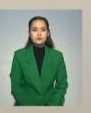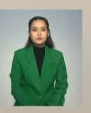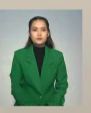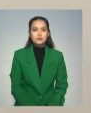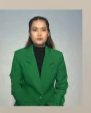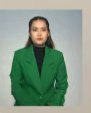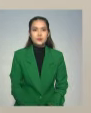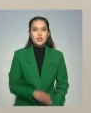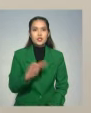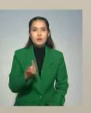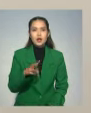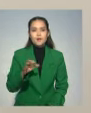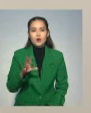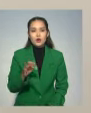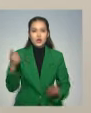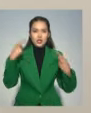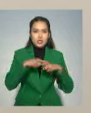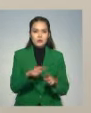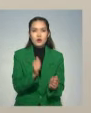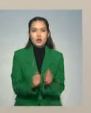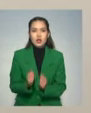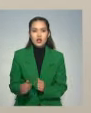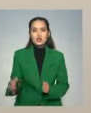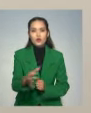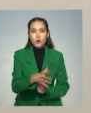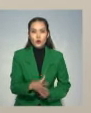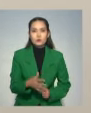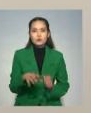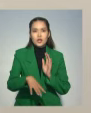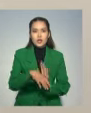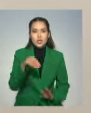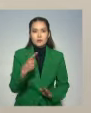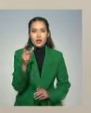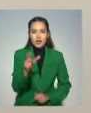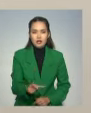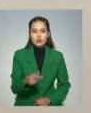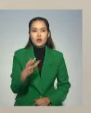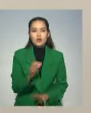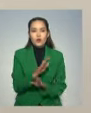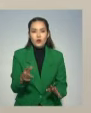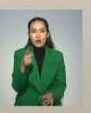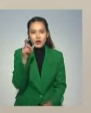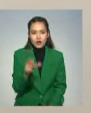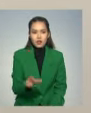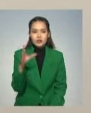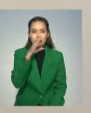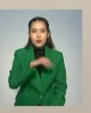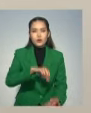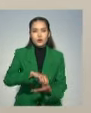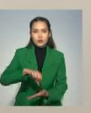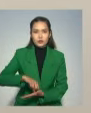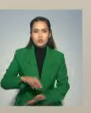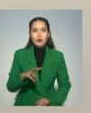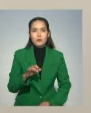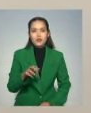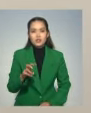При мажоритарной системе каждая область, то есть каждый округ, избирает на выборах одного кандидата, и только один кандидат становится депутатом мажилиса.